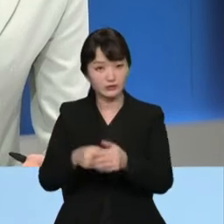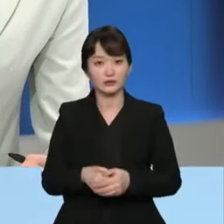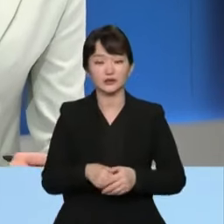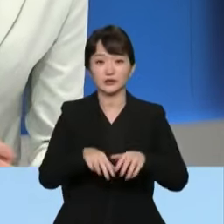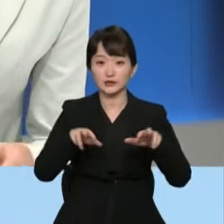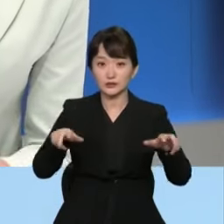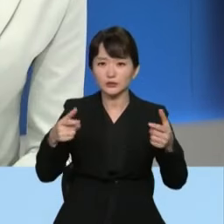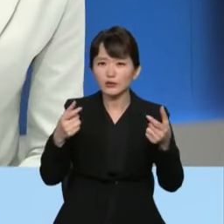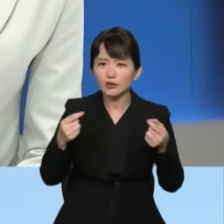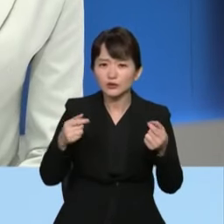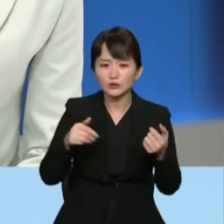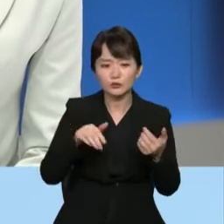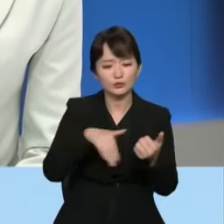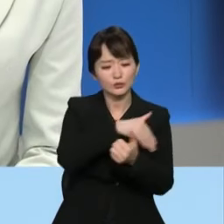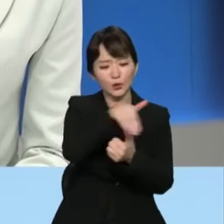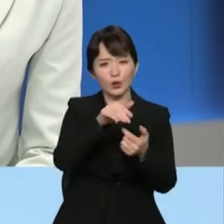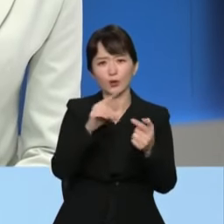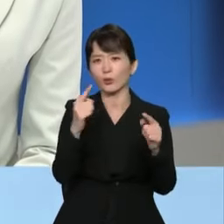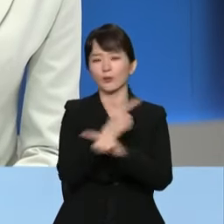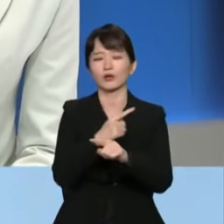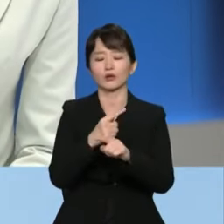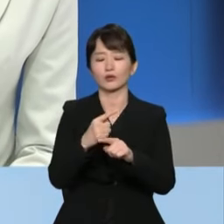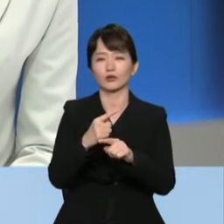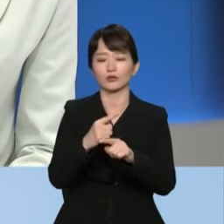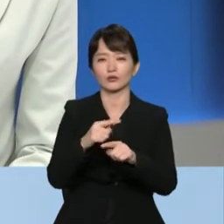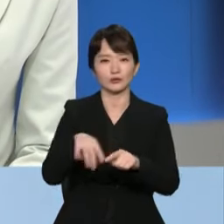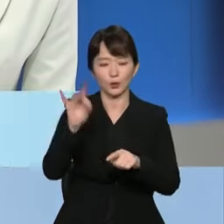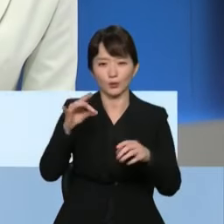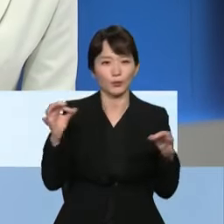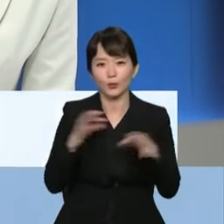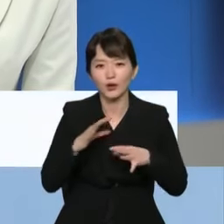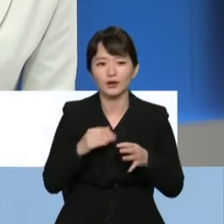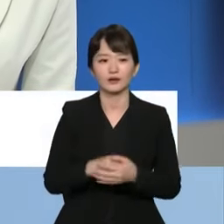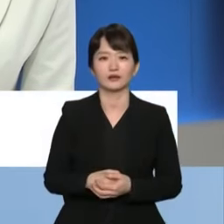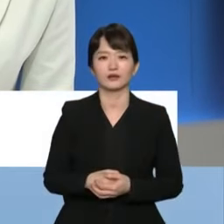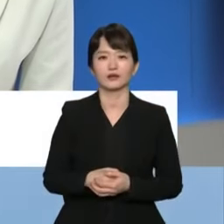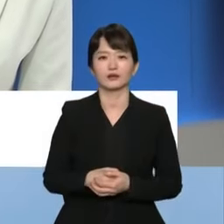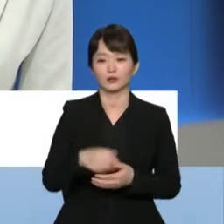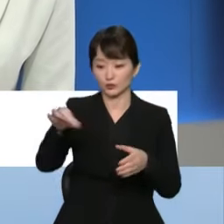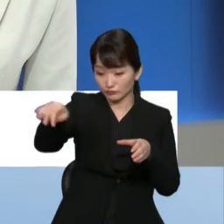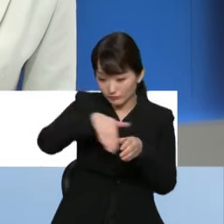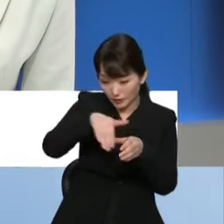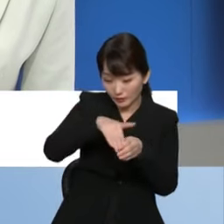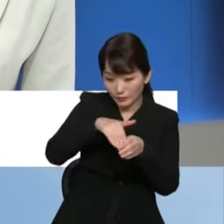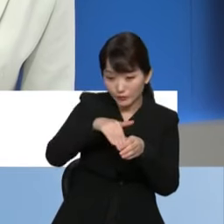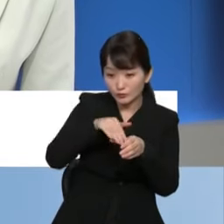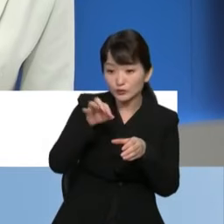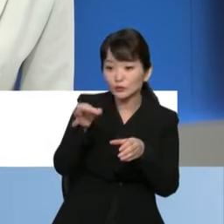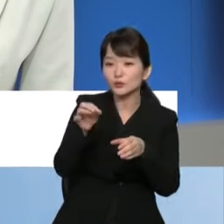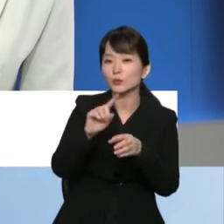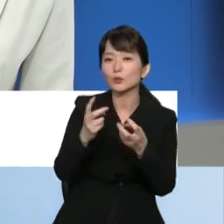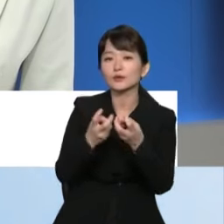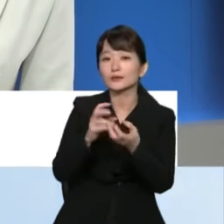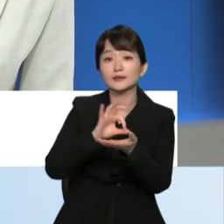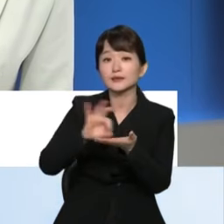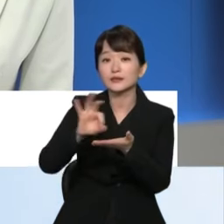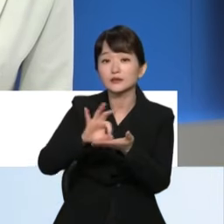놀랐습니다 오 받으신 그럼 그 후원금은 앞으로 어떻게 우선적으로 쓰실 계획이신가요